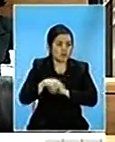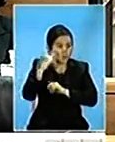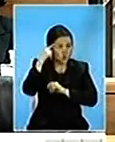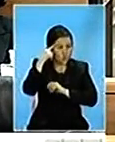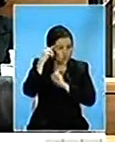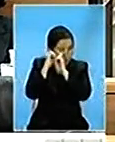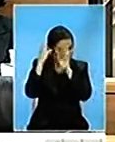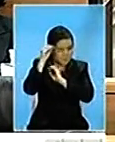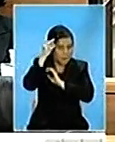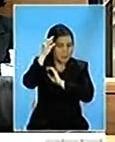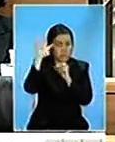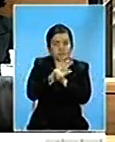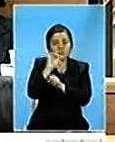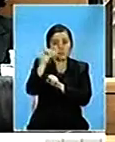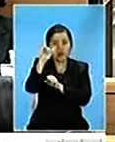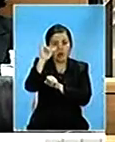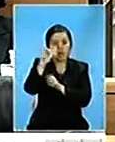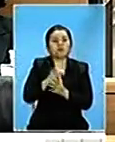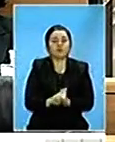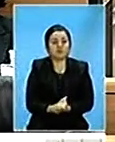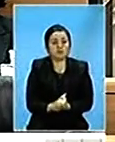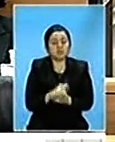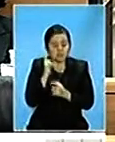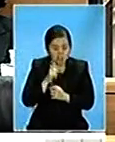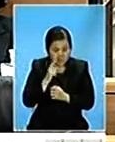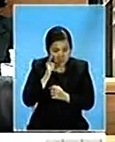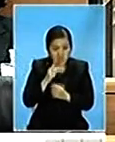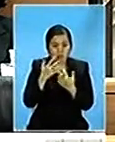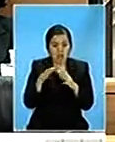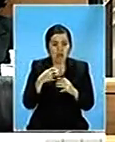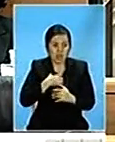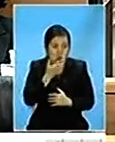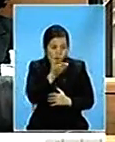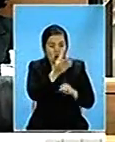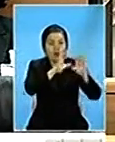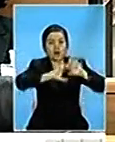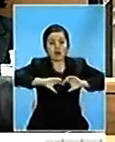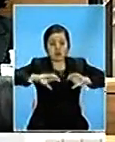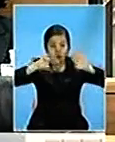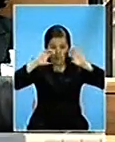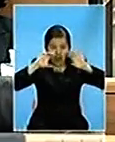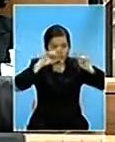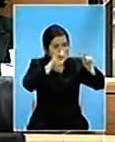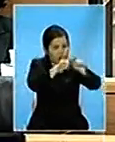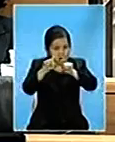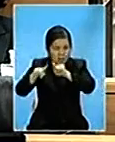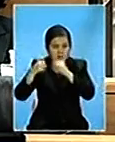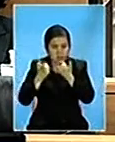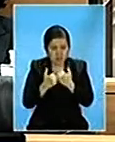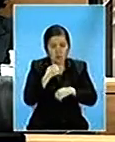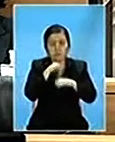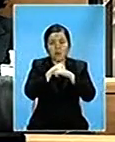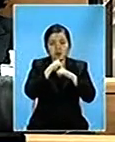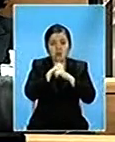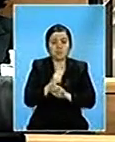เพียงพอซึ่งจริงๆแล้วก็อยากจะให้รัฐบาล ได้นำเอาสิ่งเหล่านี้มาเป็น